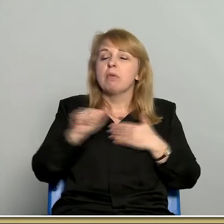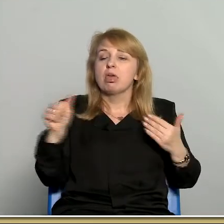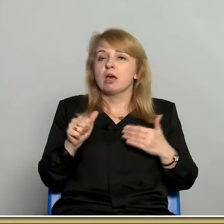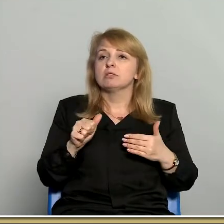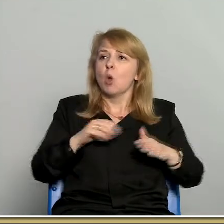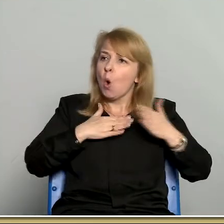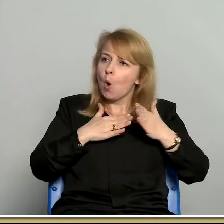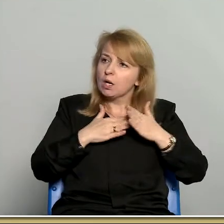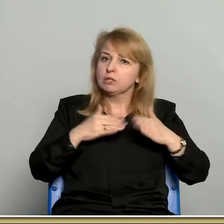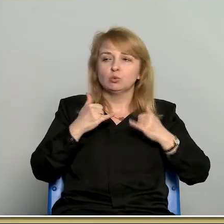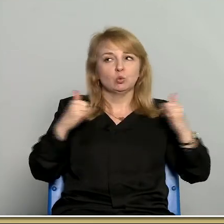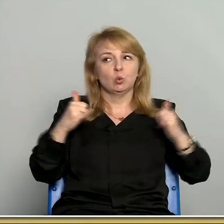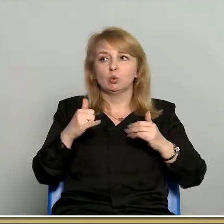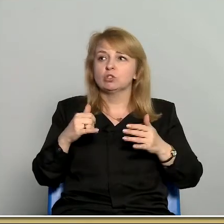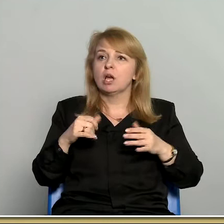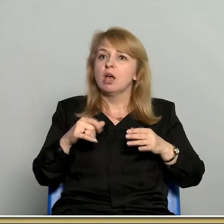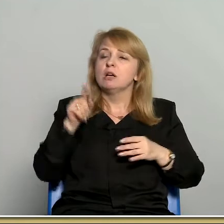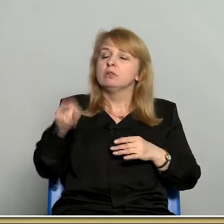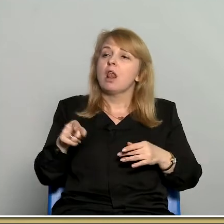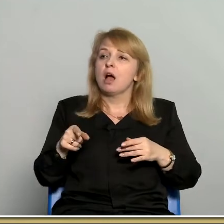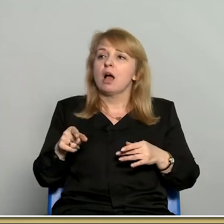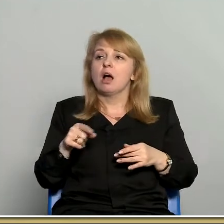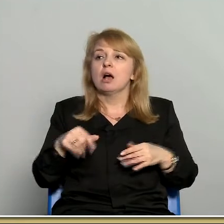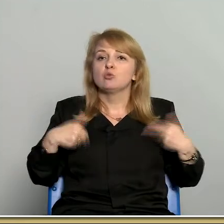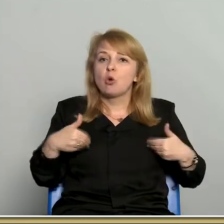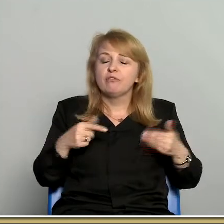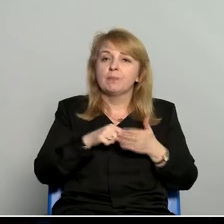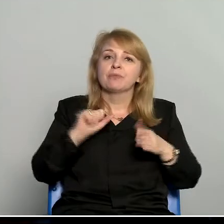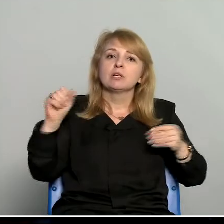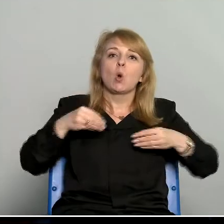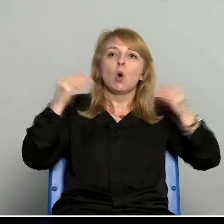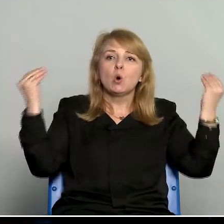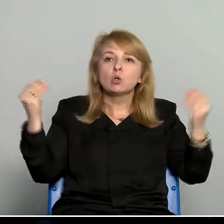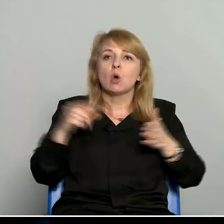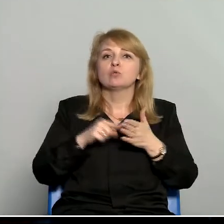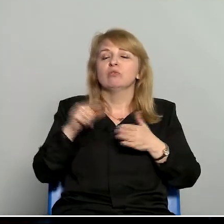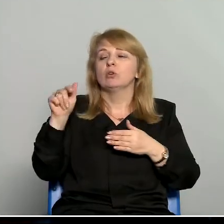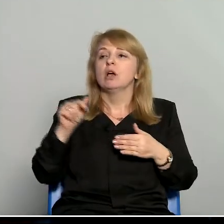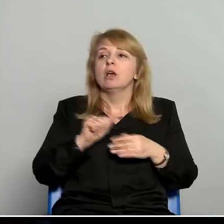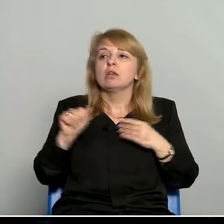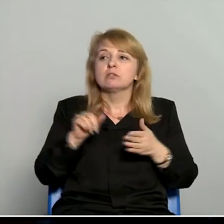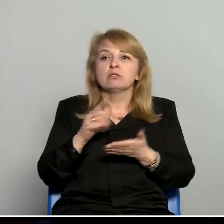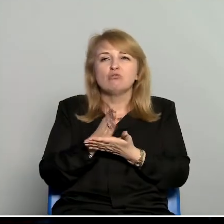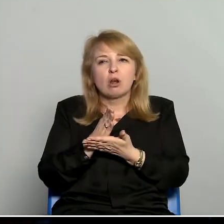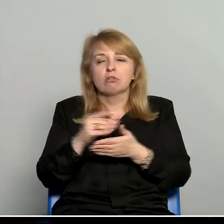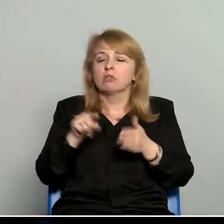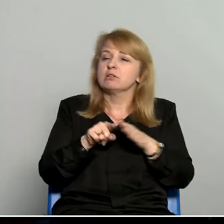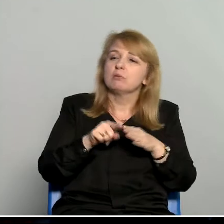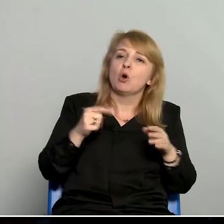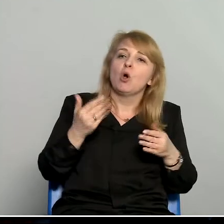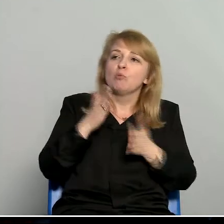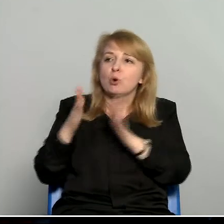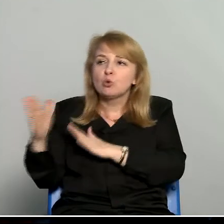ograniczone tylko do obszaru e-zdrowia. Rozwój MŚP, czyli po raz również konkurs w zakresie